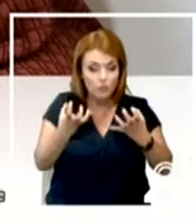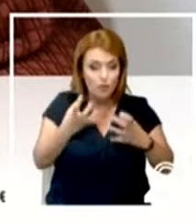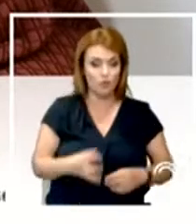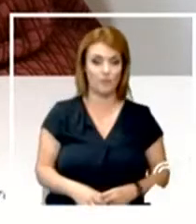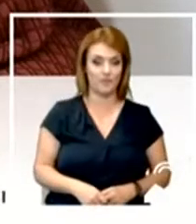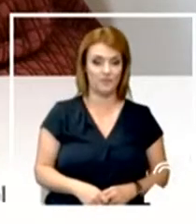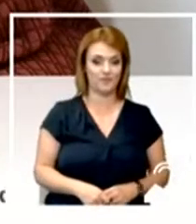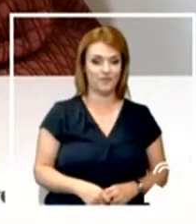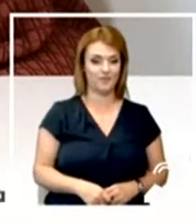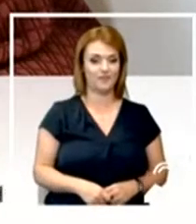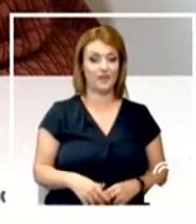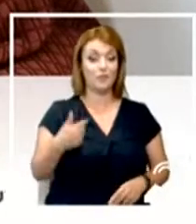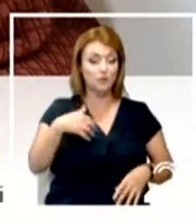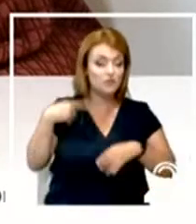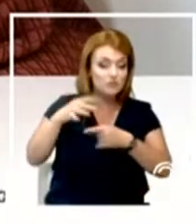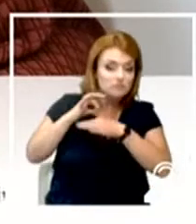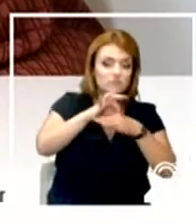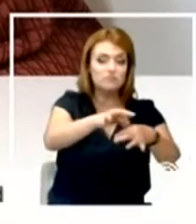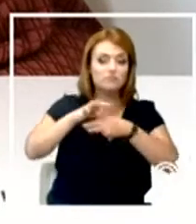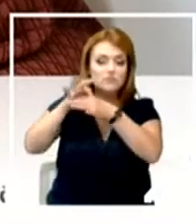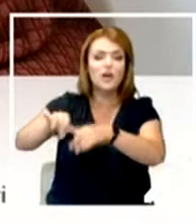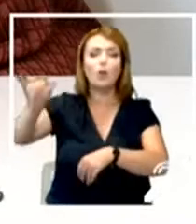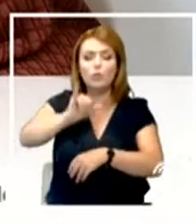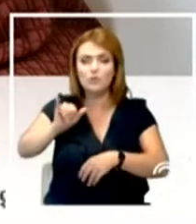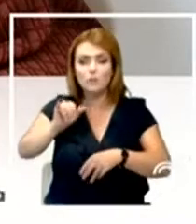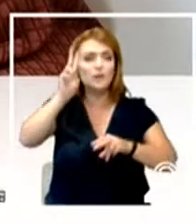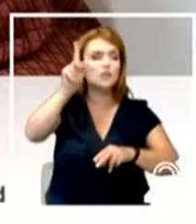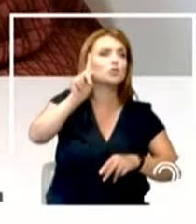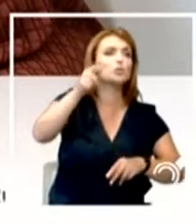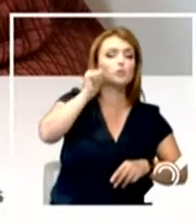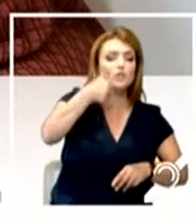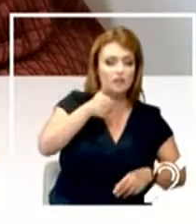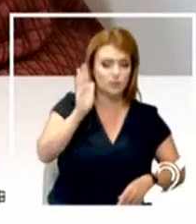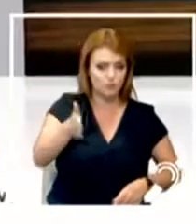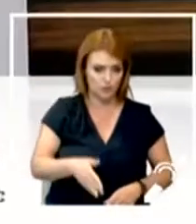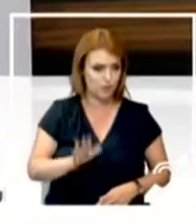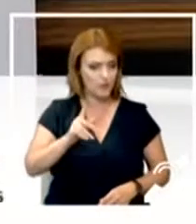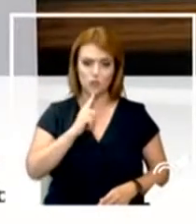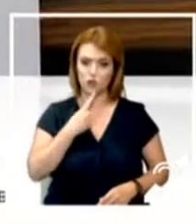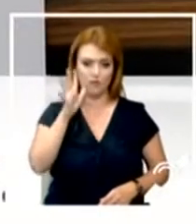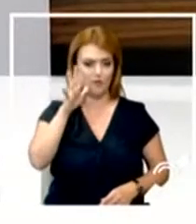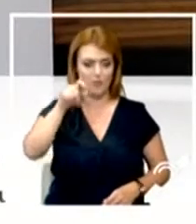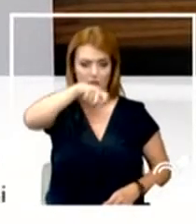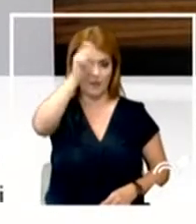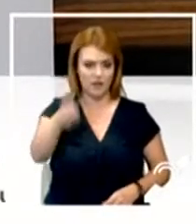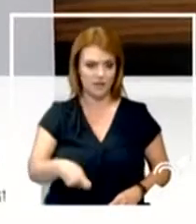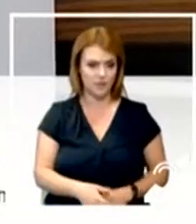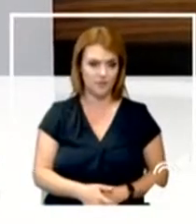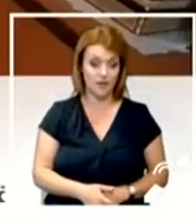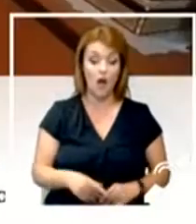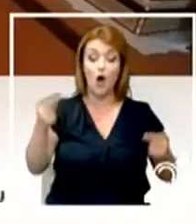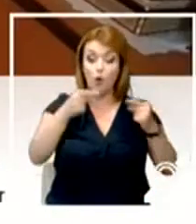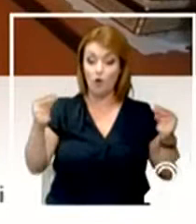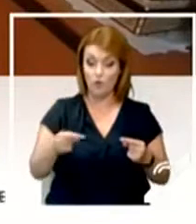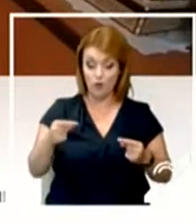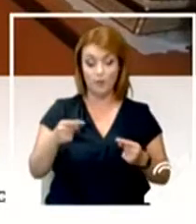siamo diretti, ma non sappiamo dove, quando, come e perché. Conform unui studiu făcut de Universitatea din